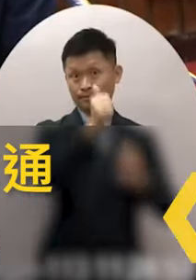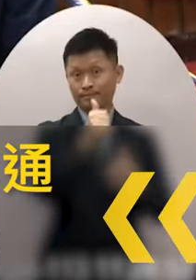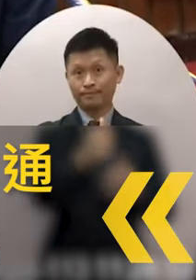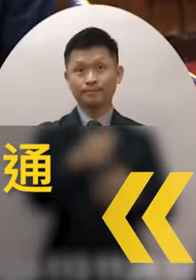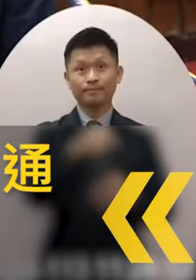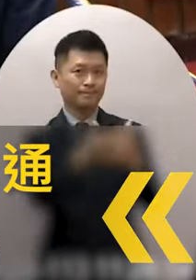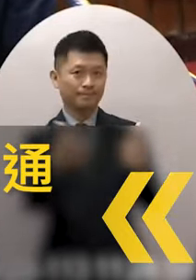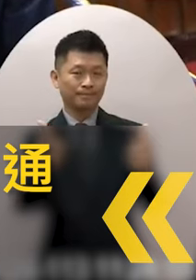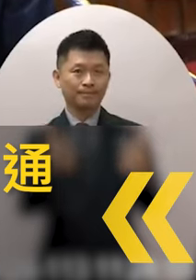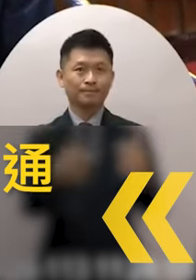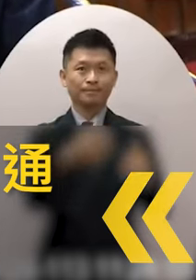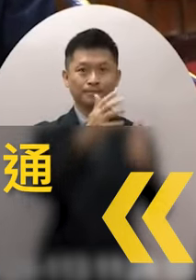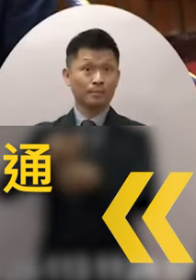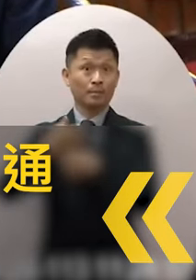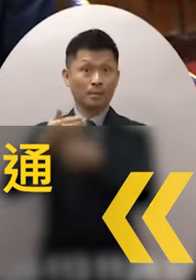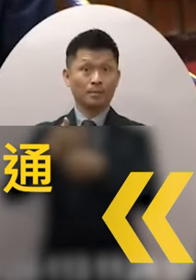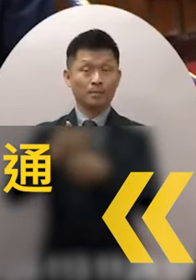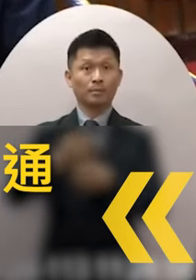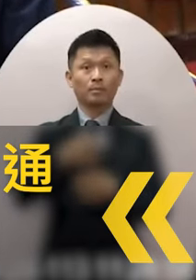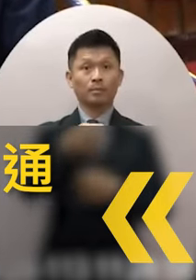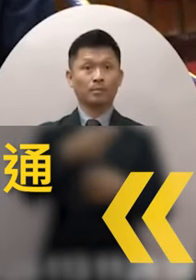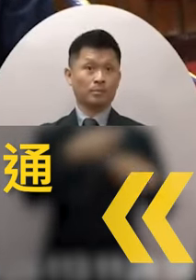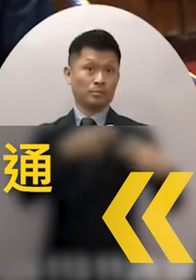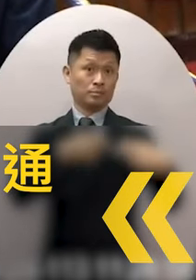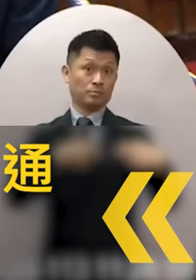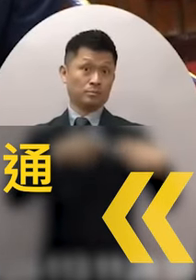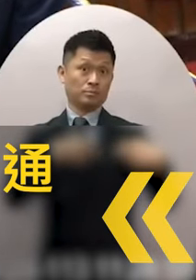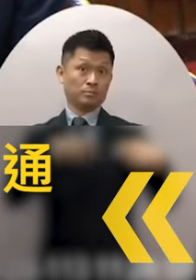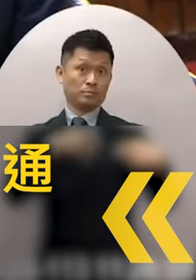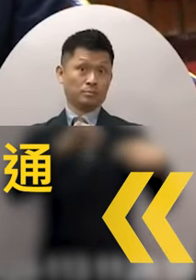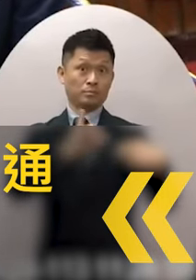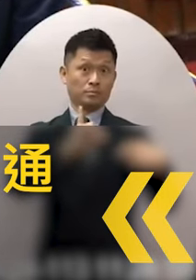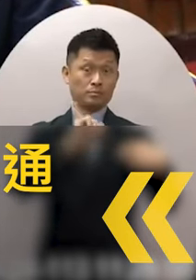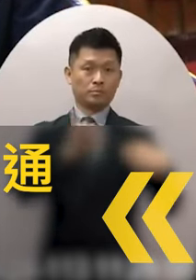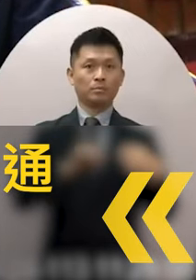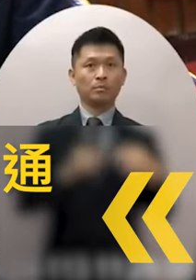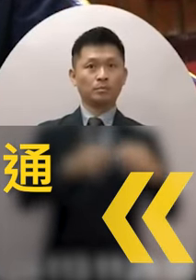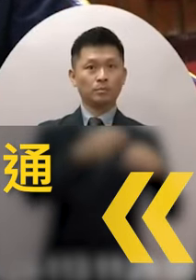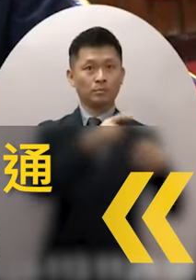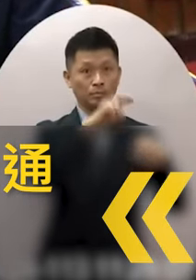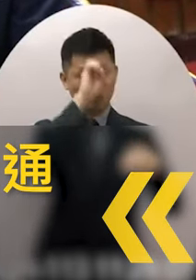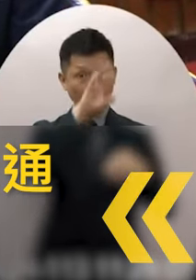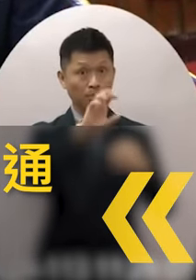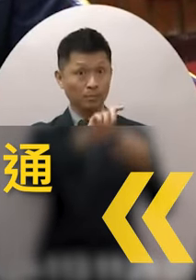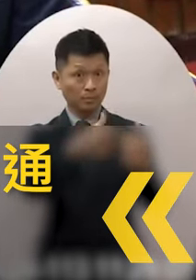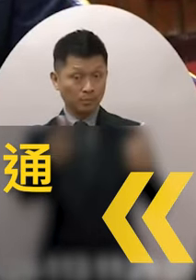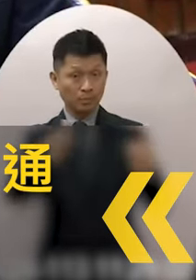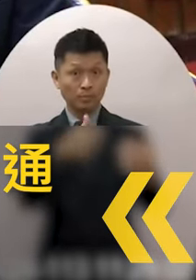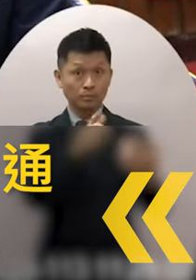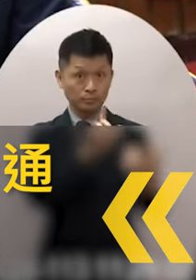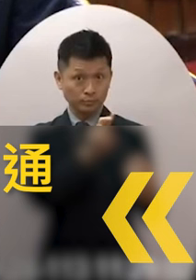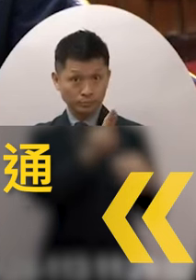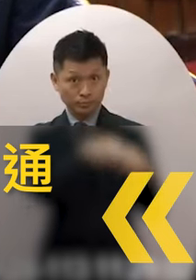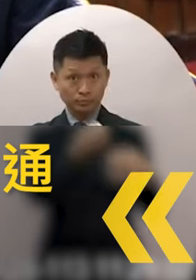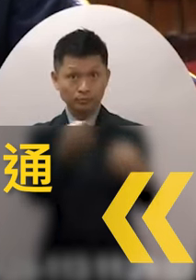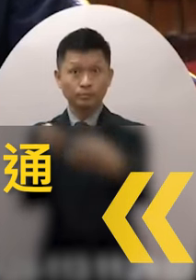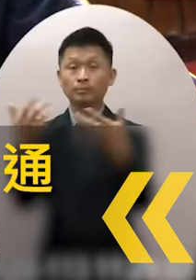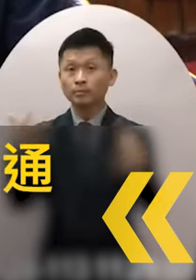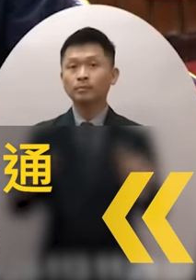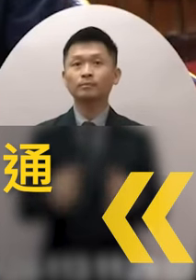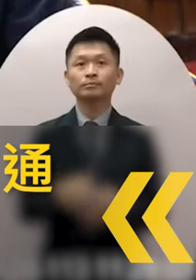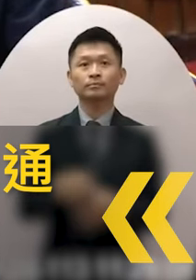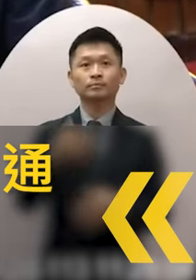领袖拜会过，马英九总统、蔡英文总统也跟在野党领袖座谈过。那我想请教，9个月过去了，一